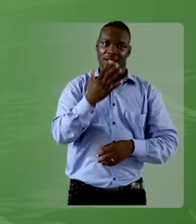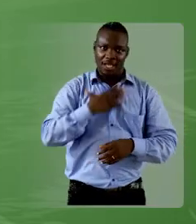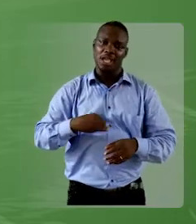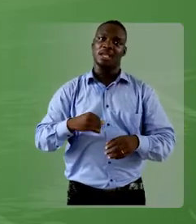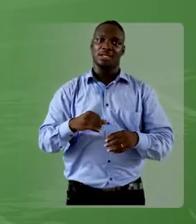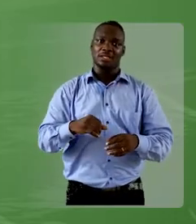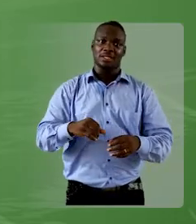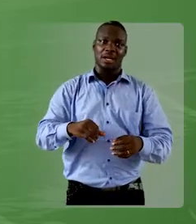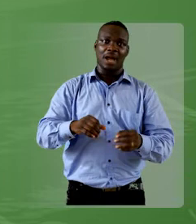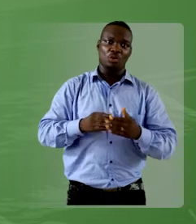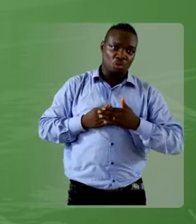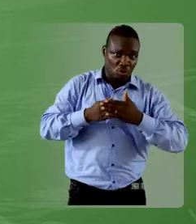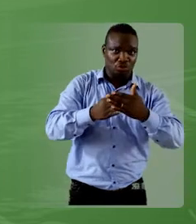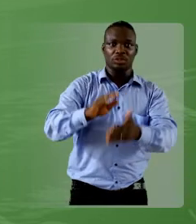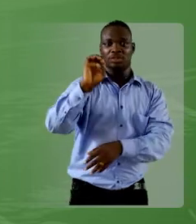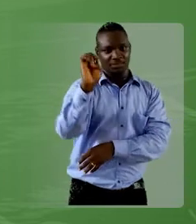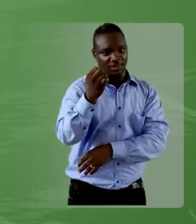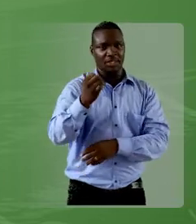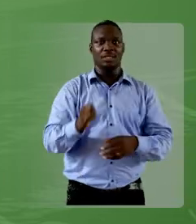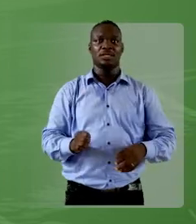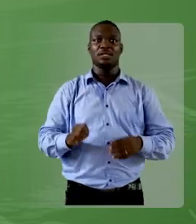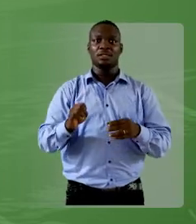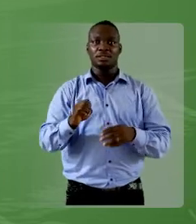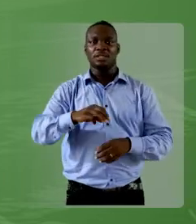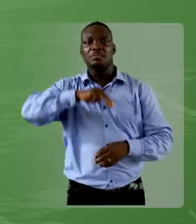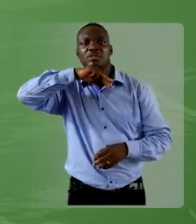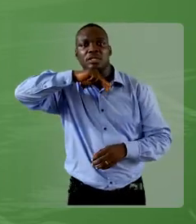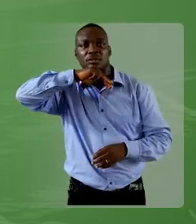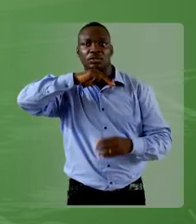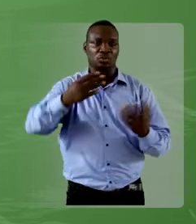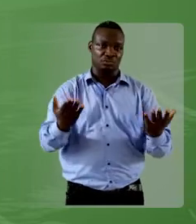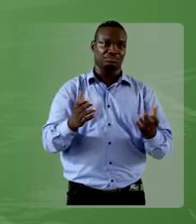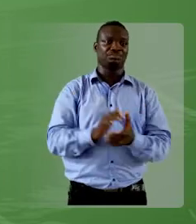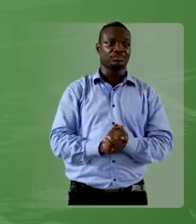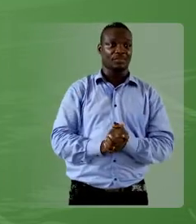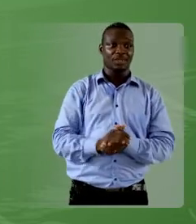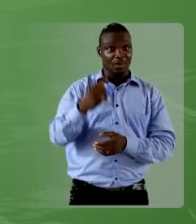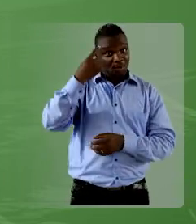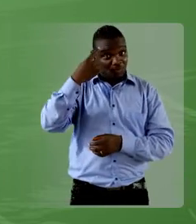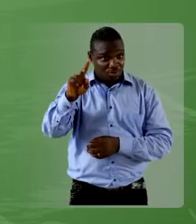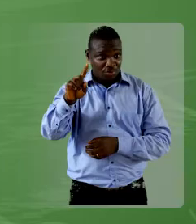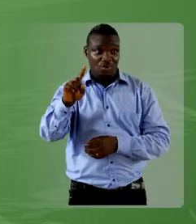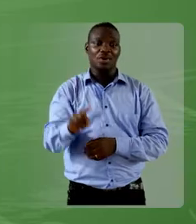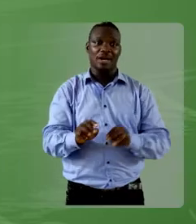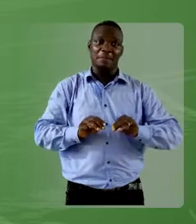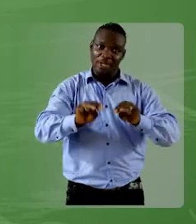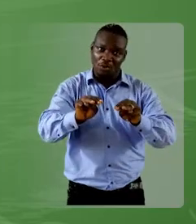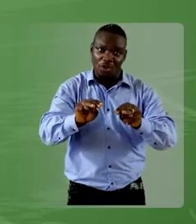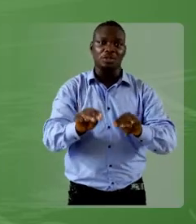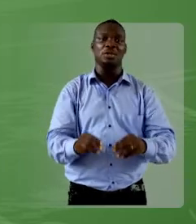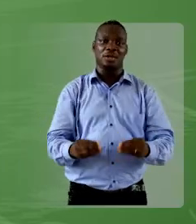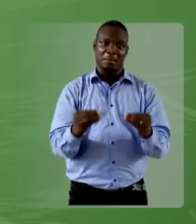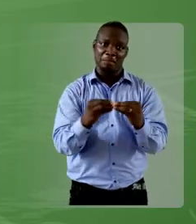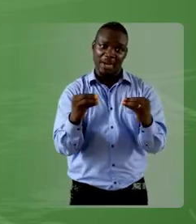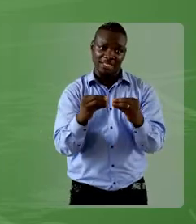résistivité et la conductivité des métaux. Pour la méthode magnétique,